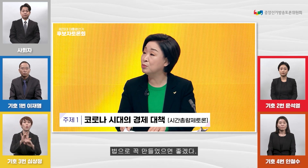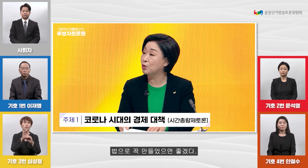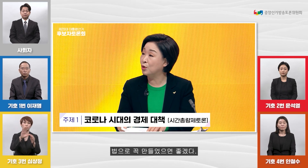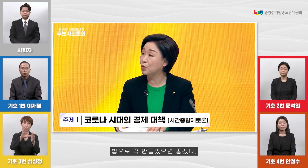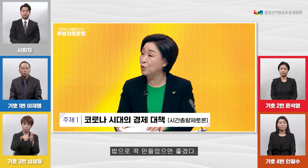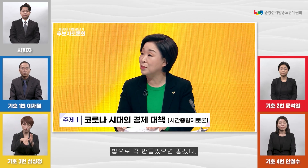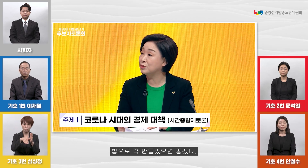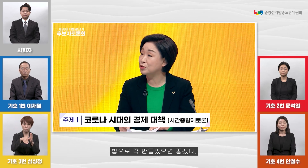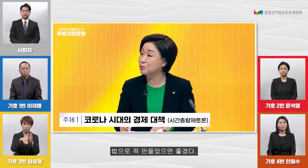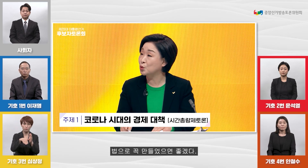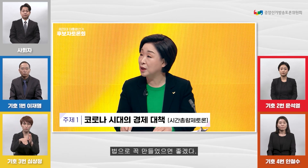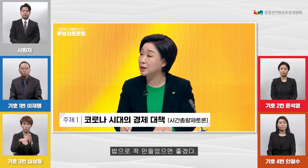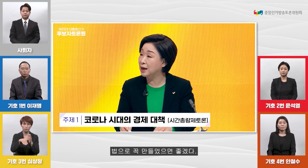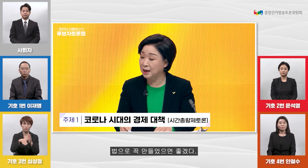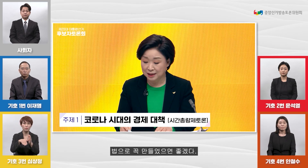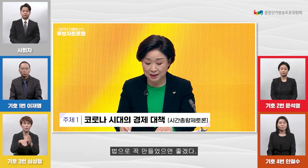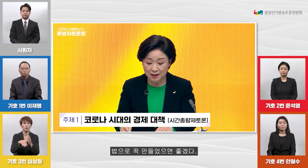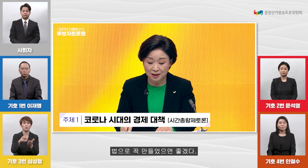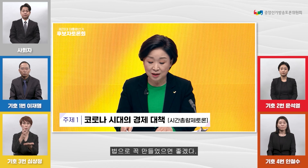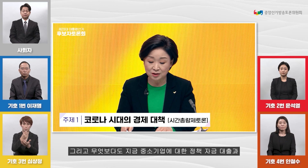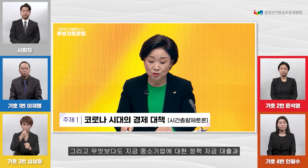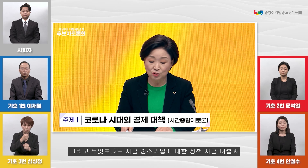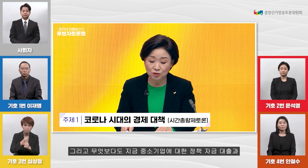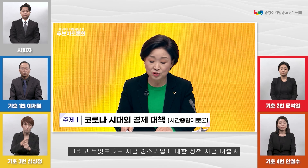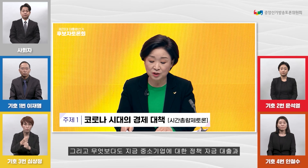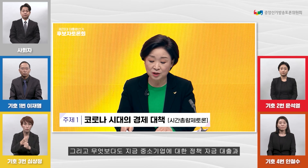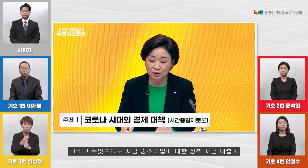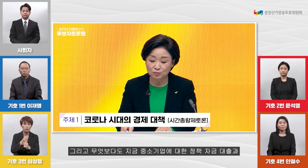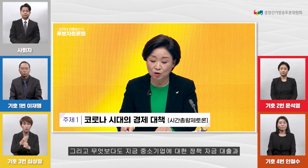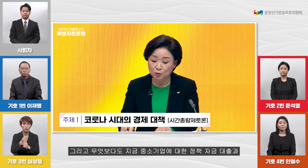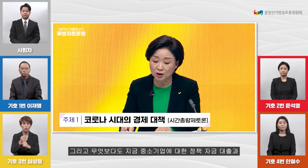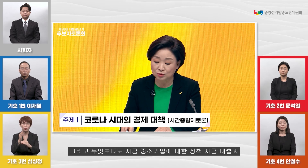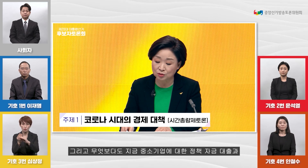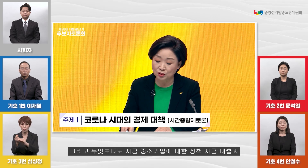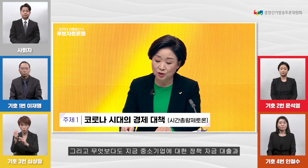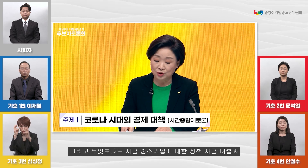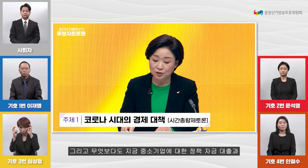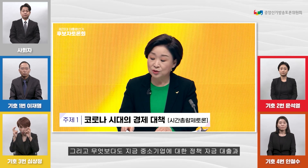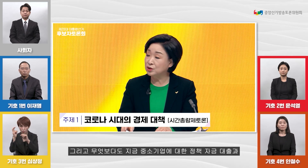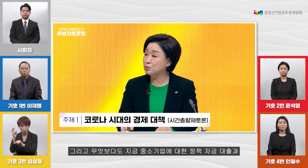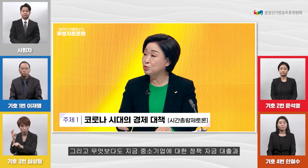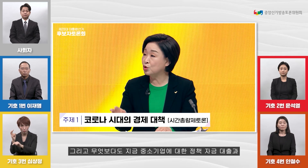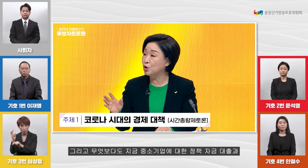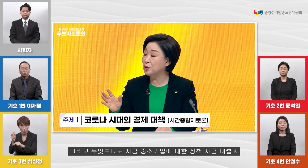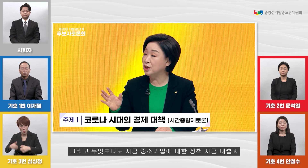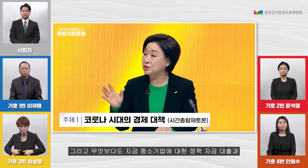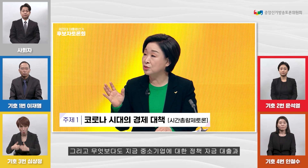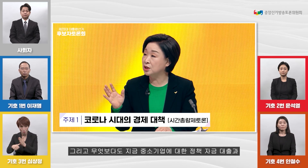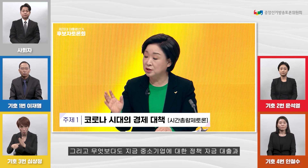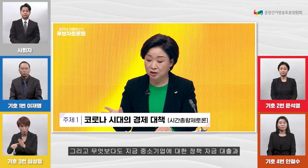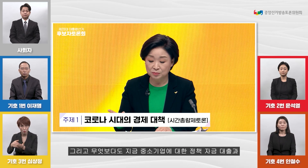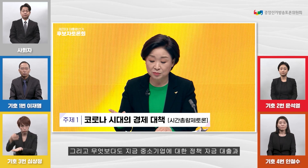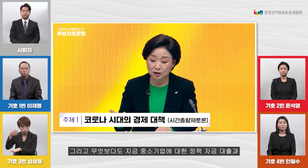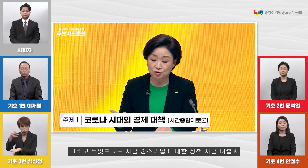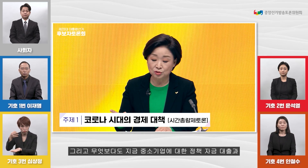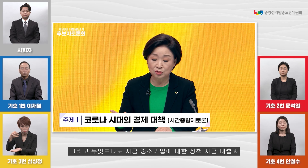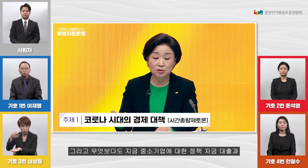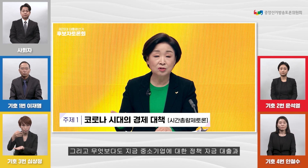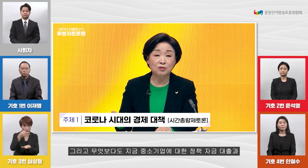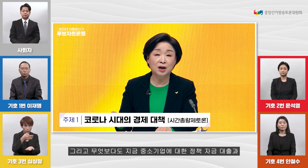연동제를 법으로 꼭 만들었으면 좋겠다. 그리고 이제 무엇보다도 지금 중소기업에 대한 정책